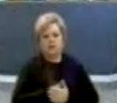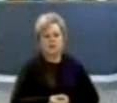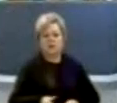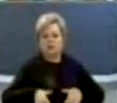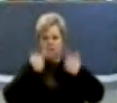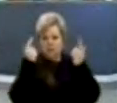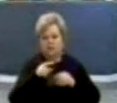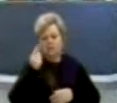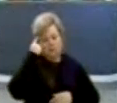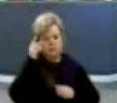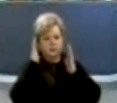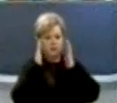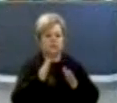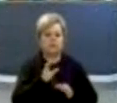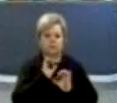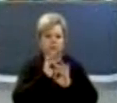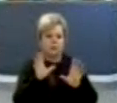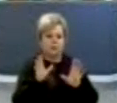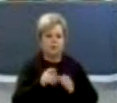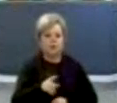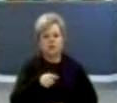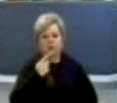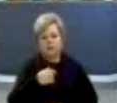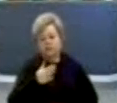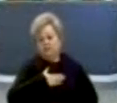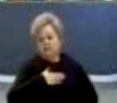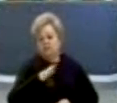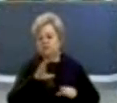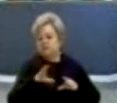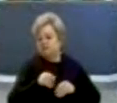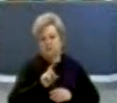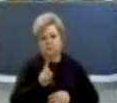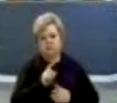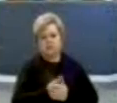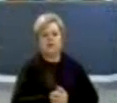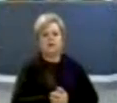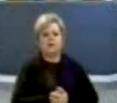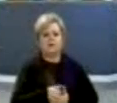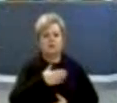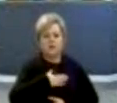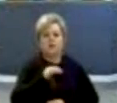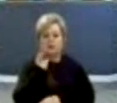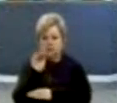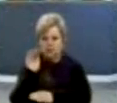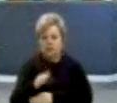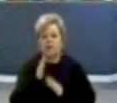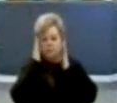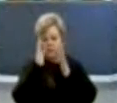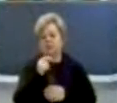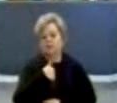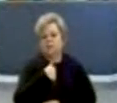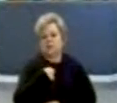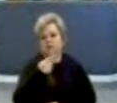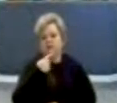qartë se as ky nuk e besonte asaj që thoshte, e lere më ta besojmë ne. Po në farë mënyre dashim na bë me dije që mos i besoni fjalëve të